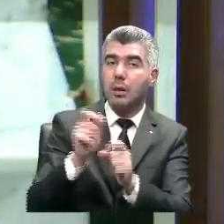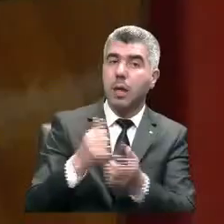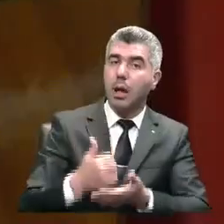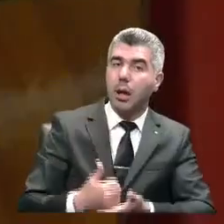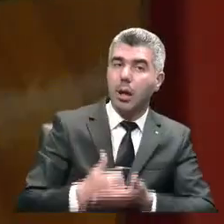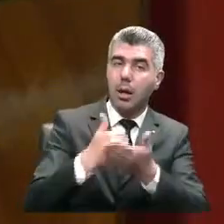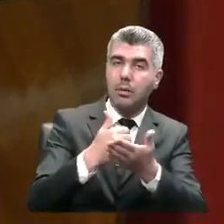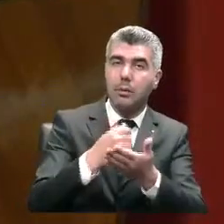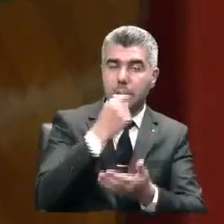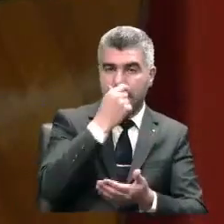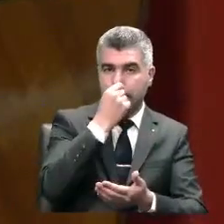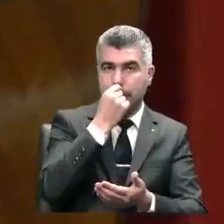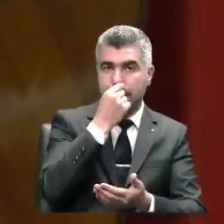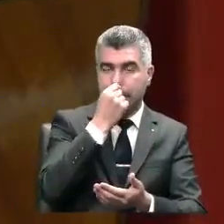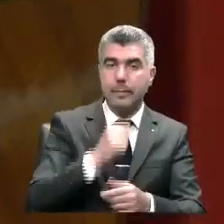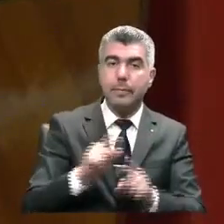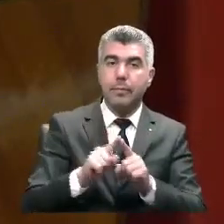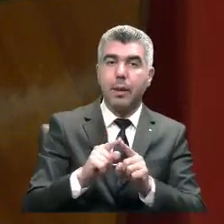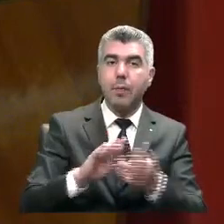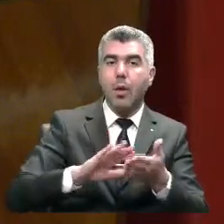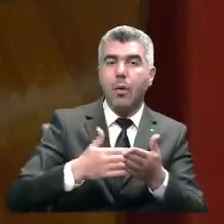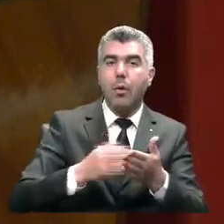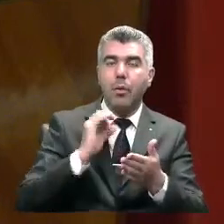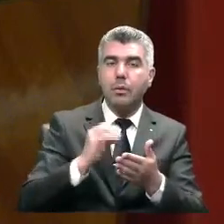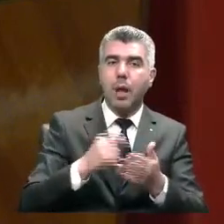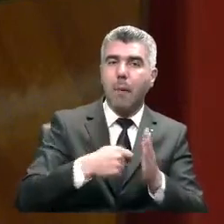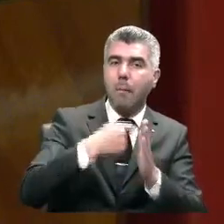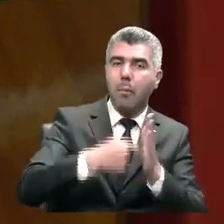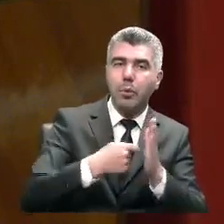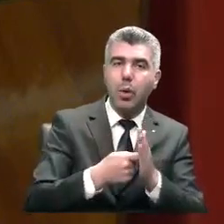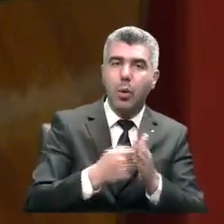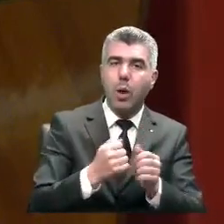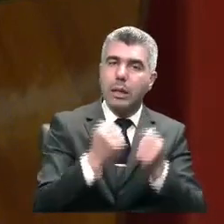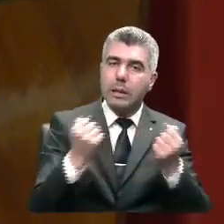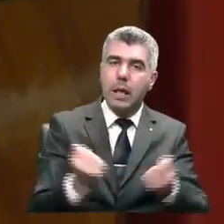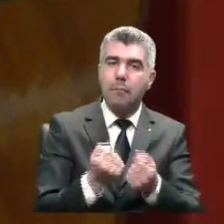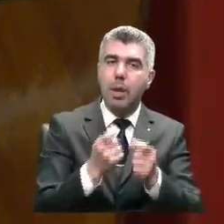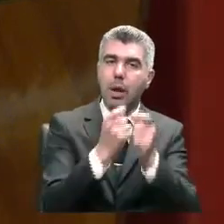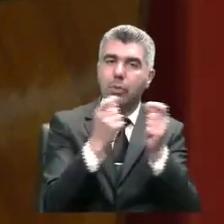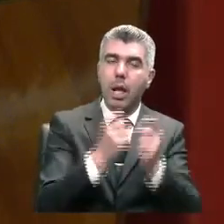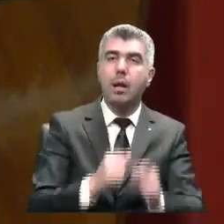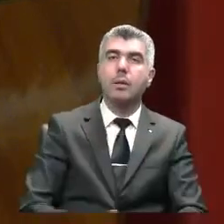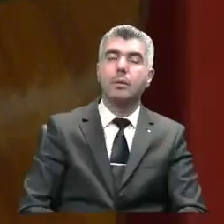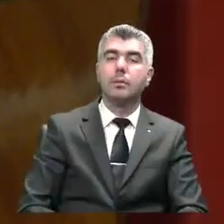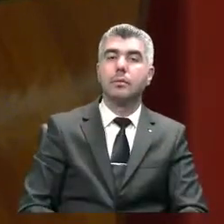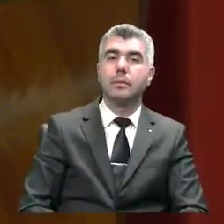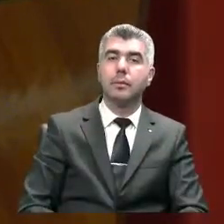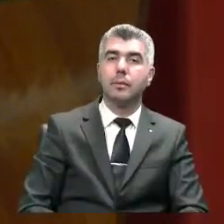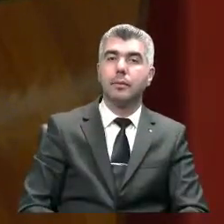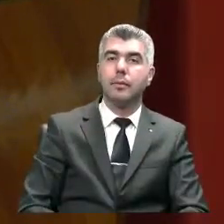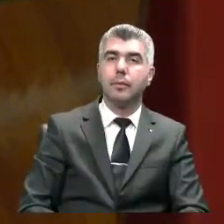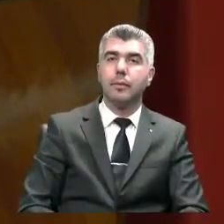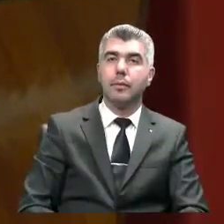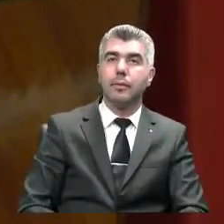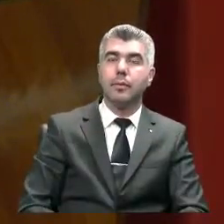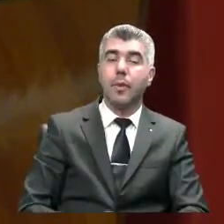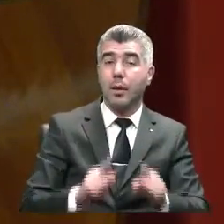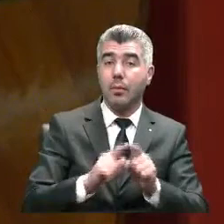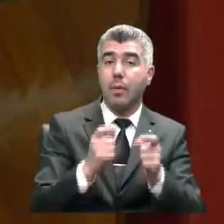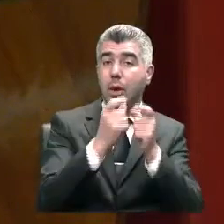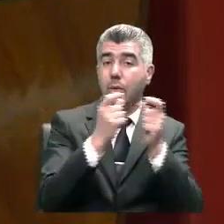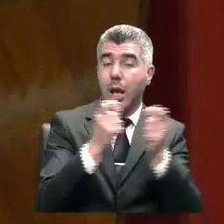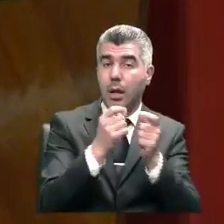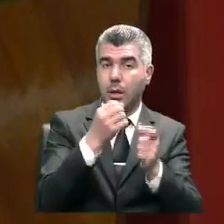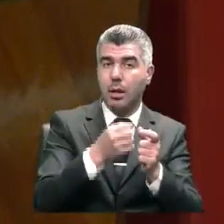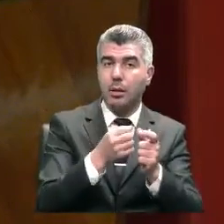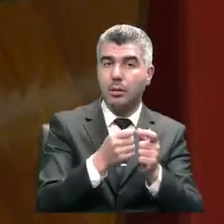اللي تساعد في بناء كل المشاريع التنمويه ديال الشركه وفي هذا الاطار وضعت الشركه اليه